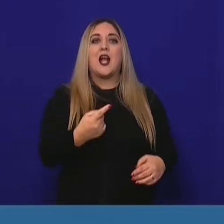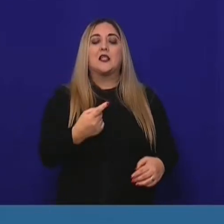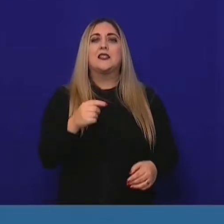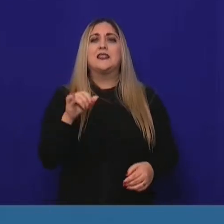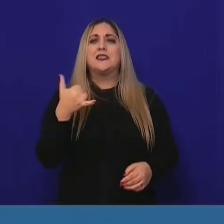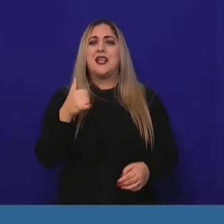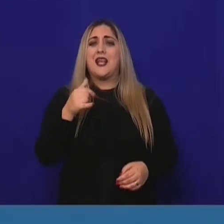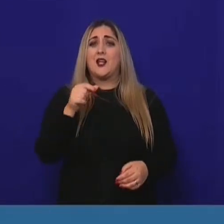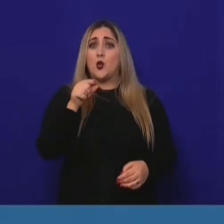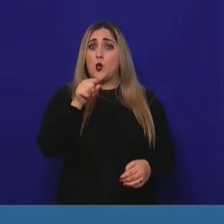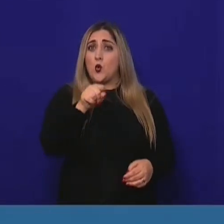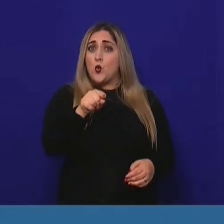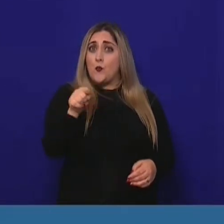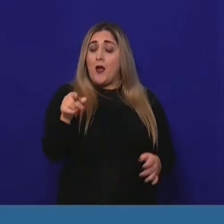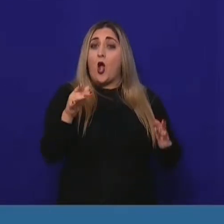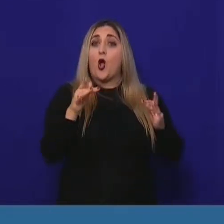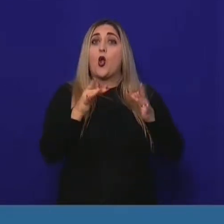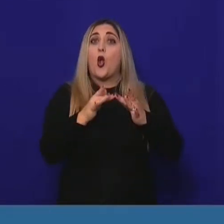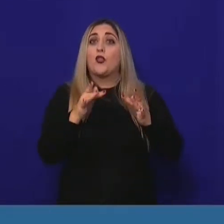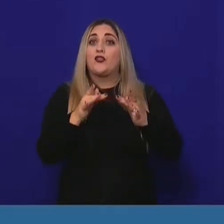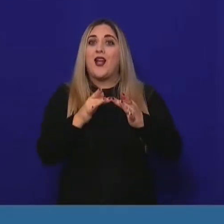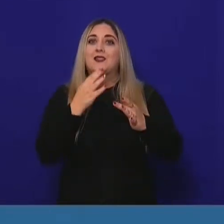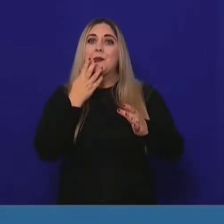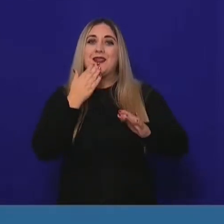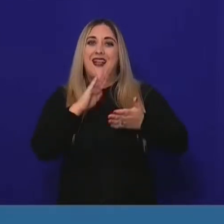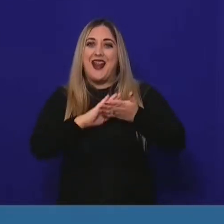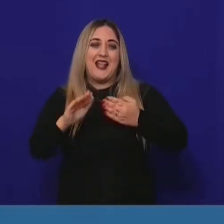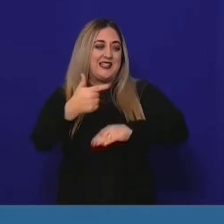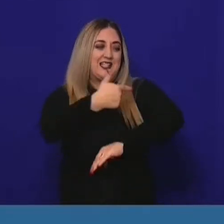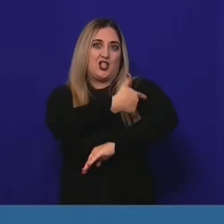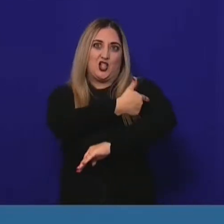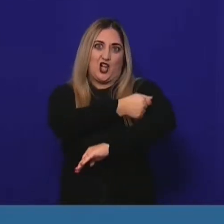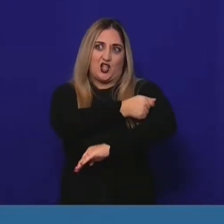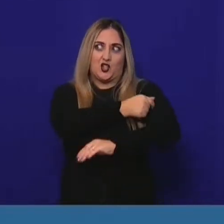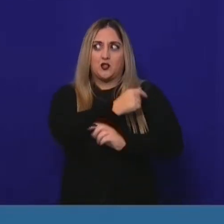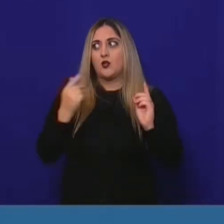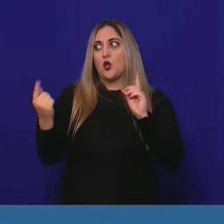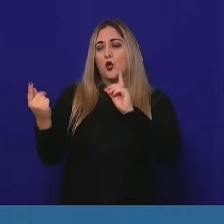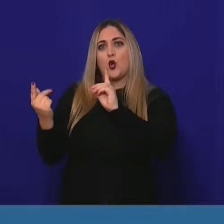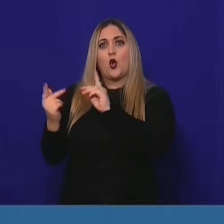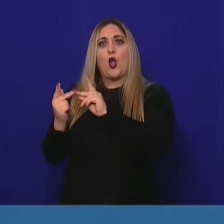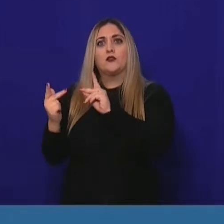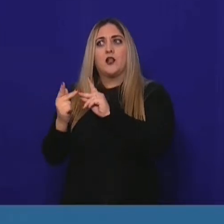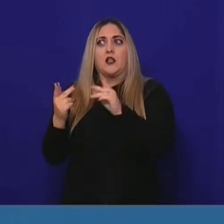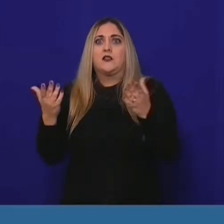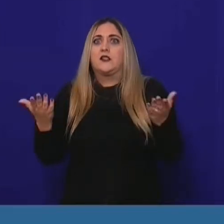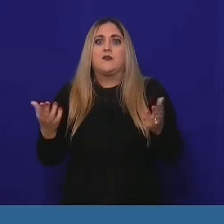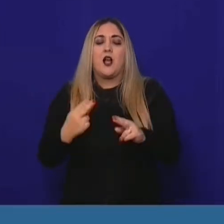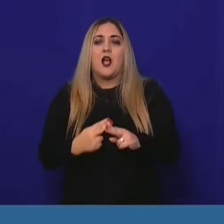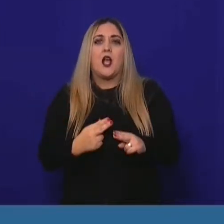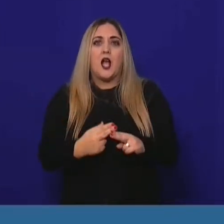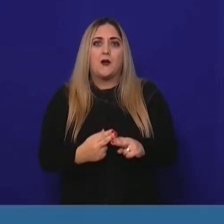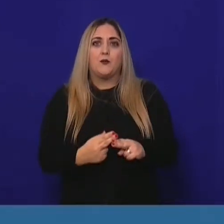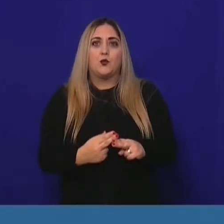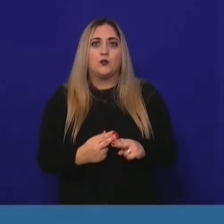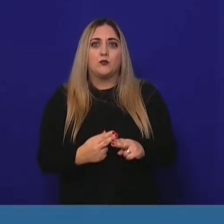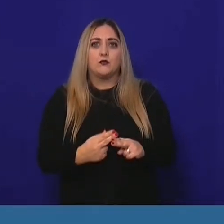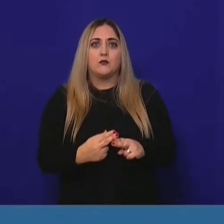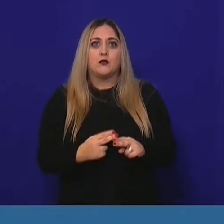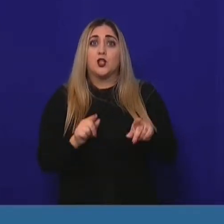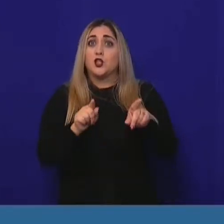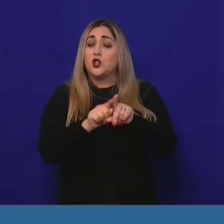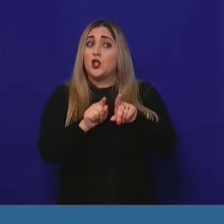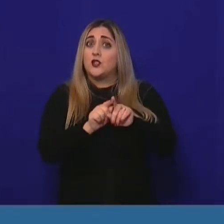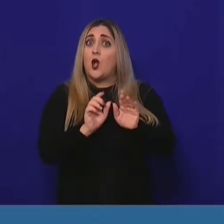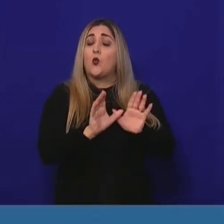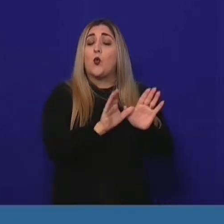f'każ li dawn jiġu f'kuntatt wara li tlaqmu ma' persuni pożittivi, se jsir hemmhekk se jkunu wkoll mitluba jagħmlu perjodu ta'